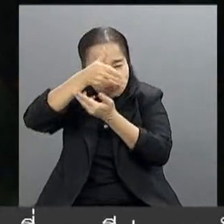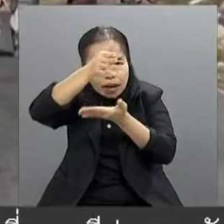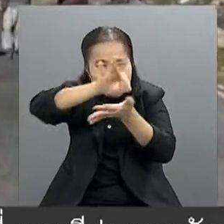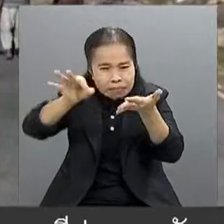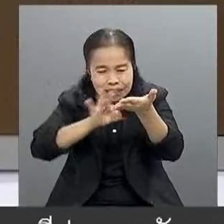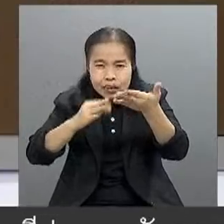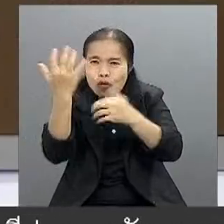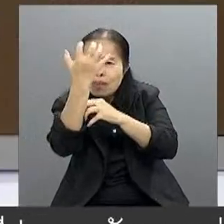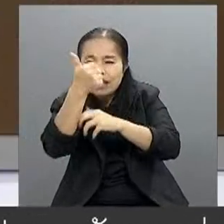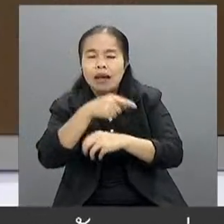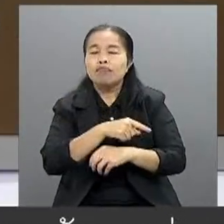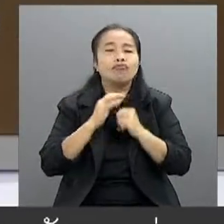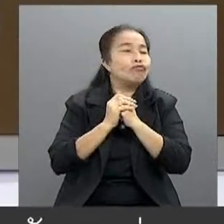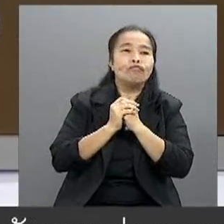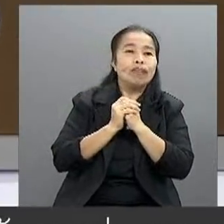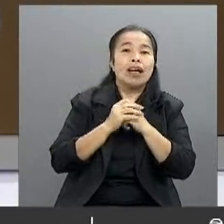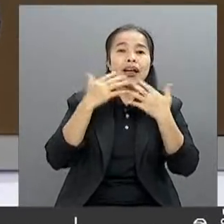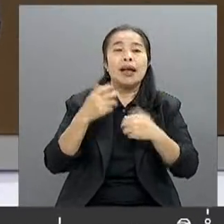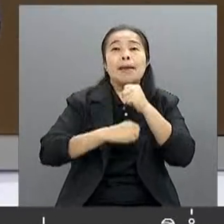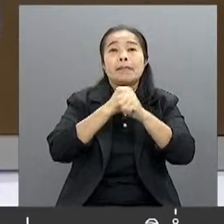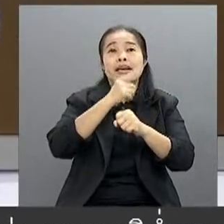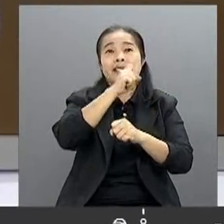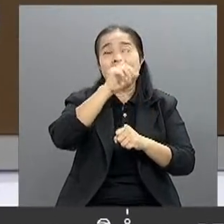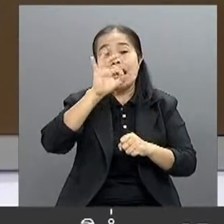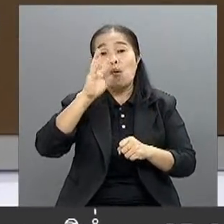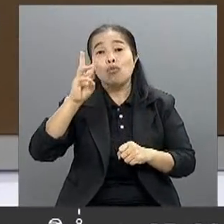เพื่อหาข้อตกลงเกี่ยวกับการปักปันเขตแดนในขณะนั้นอังกฤษนะคะเสนอให้ใช้เส้นแมกม่าฮอลล์แต่ว่าจีนไม่เคยยอมรับแนวเส้นแบ่งเขตแดนดังกล่าวเลยค่ะกระทั่งต่อมาในปีคศ1960 2